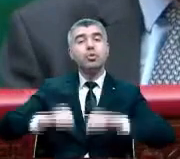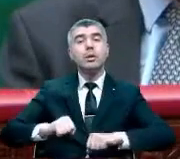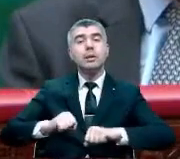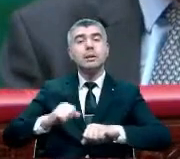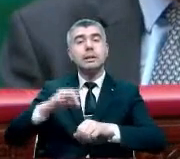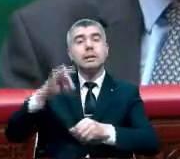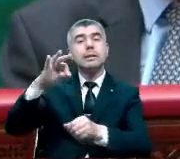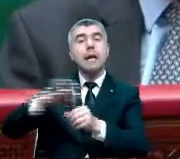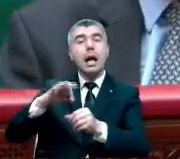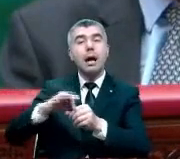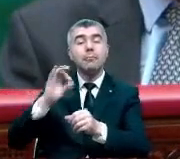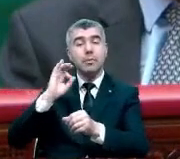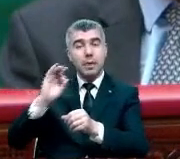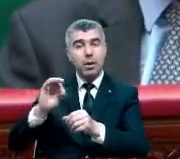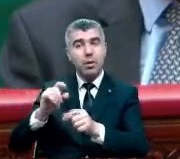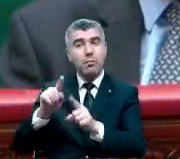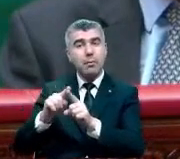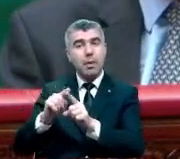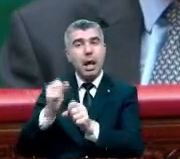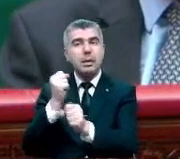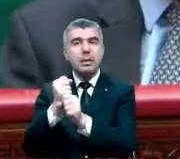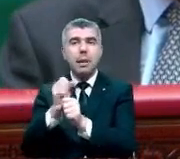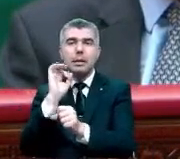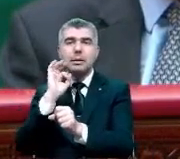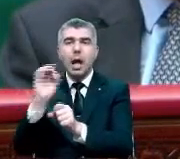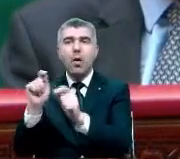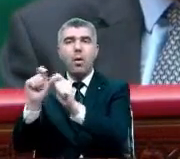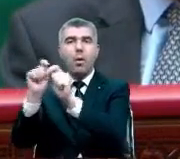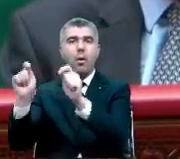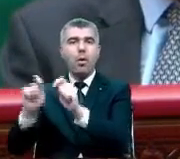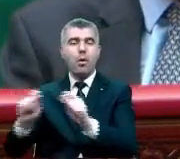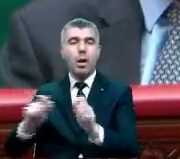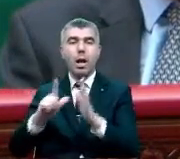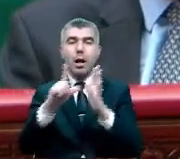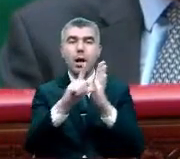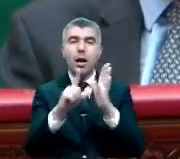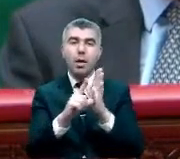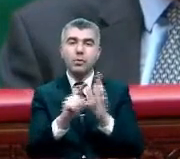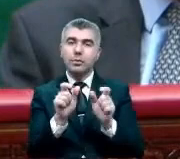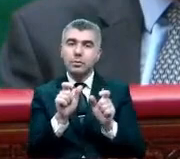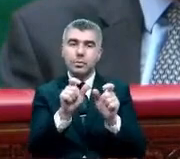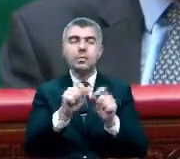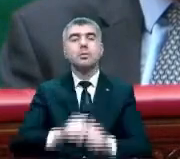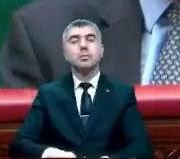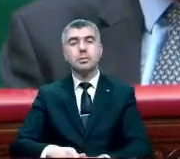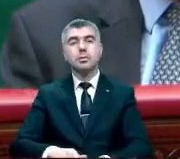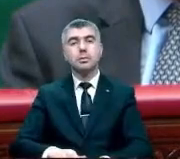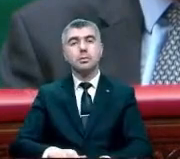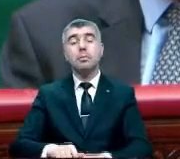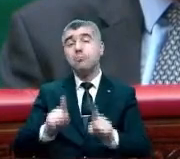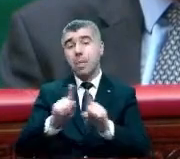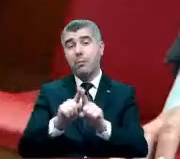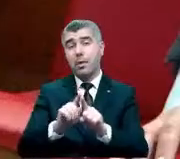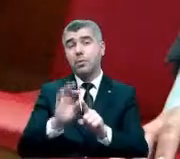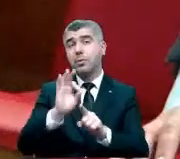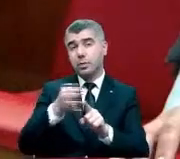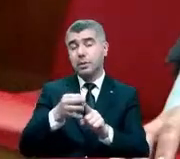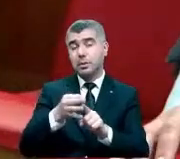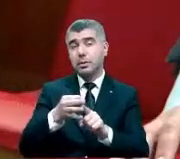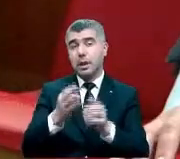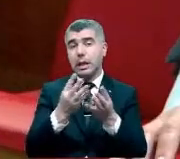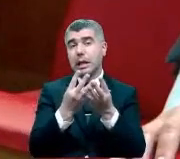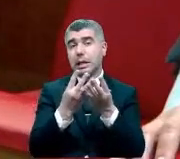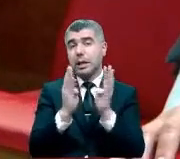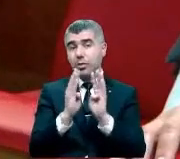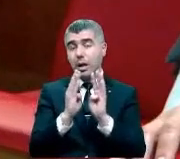تقوم هي بالاختصاصات ديالها في مجال النقل كما جاء في القانون اللي تيأثرهم هذا. وتنبقاو بالطبع من خلال اللجنه